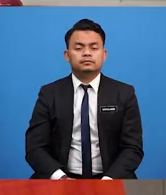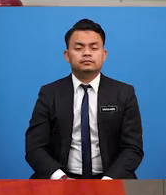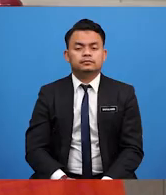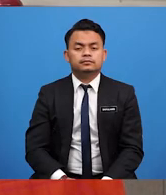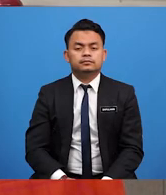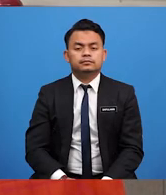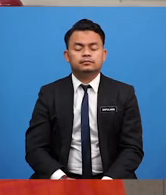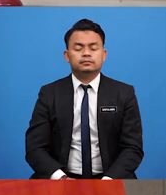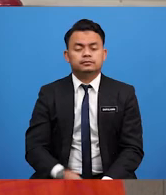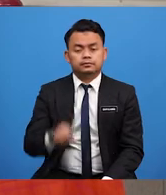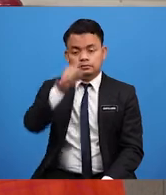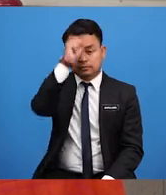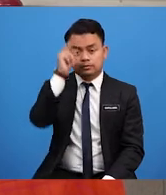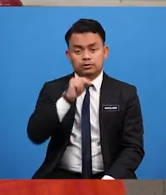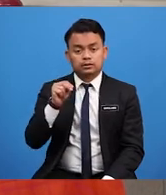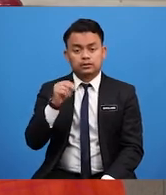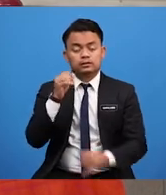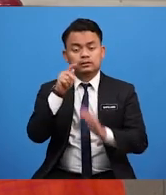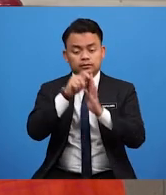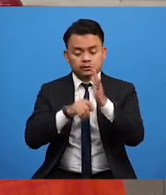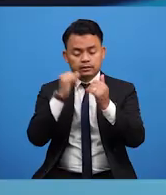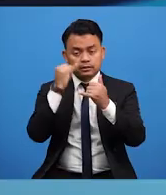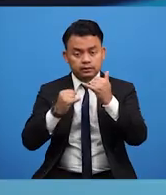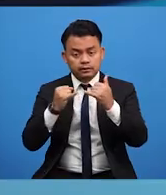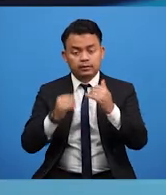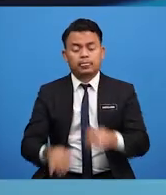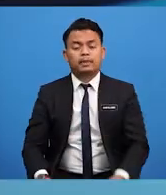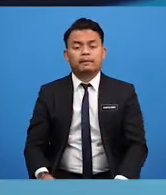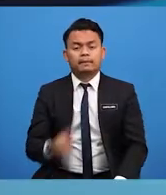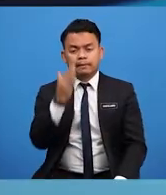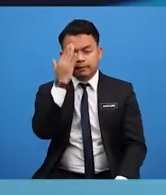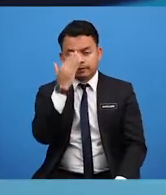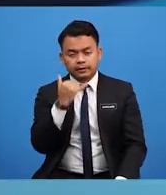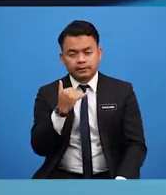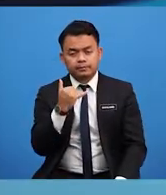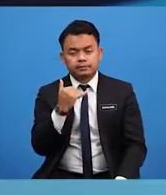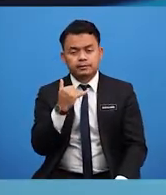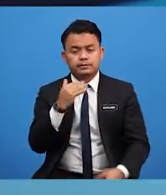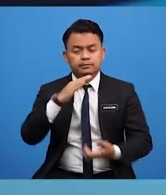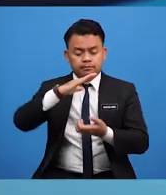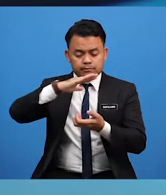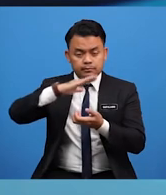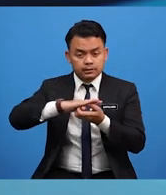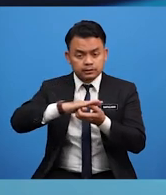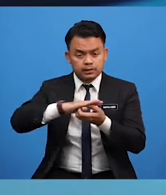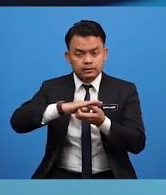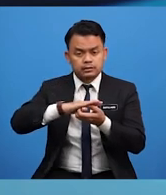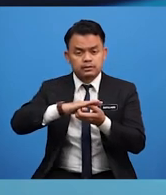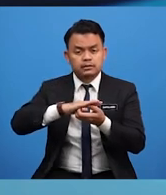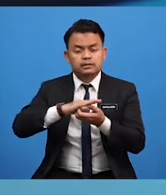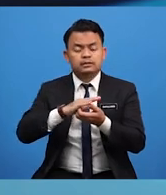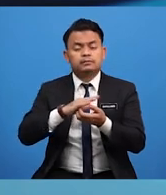sebati. Soalan terakhir, mengapakah bekas pis warna batik cetak